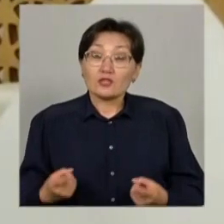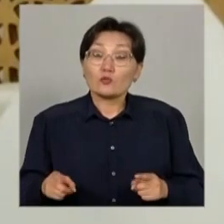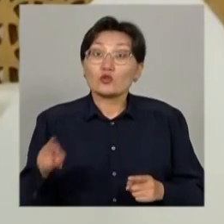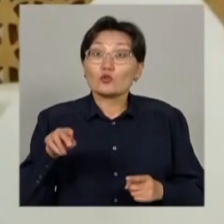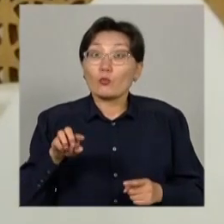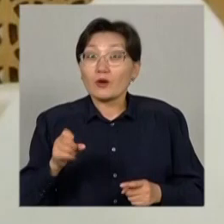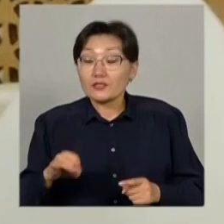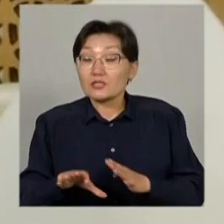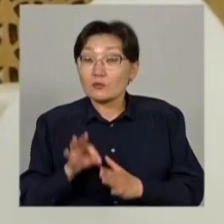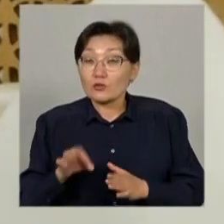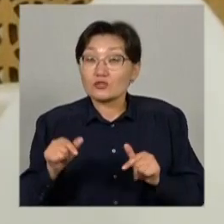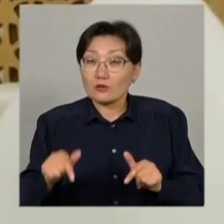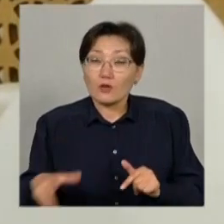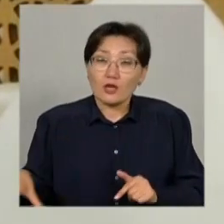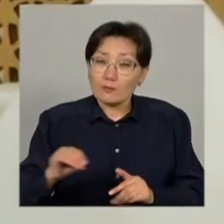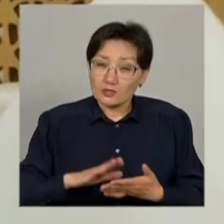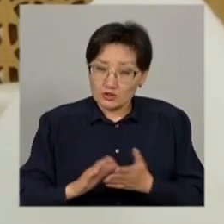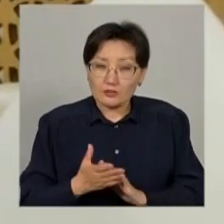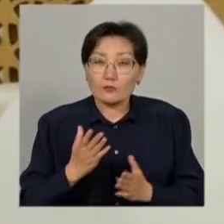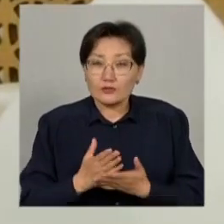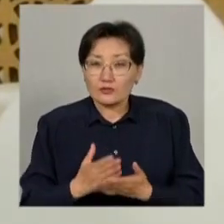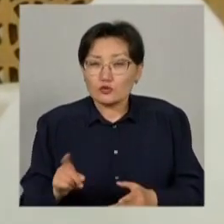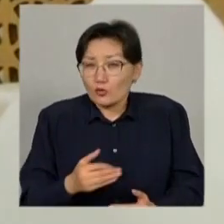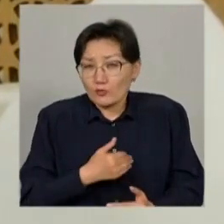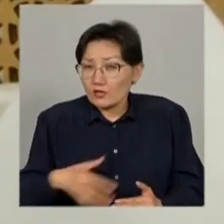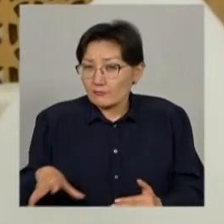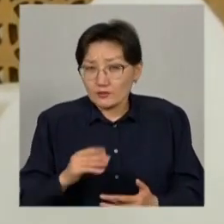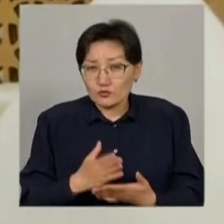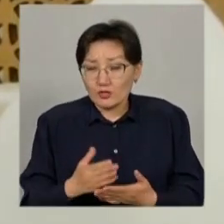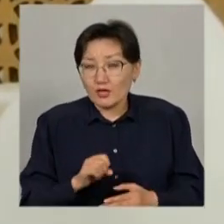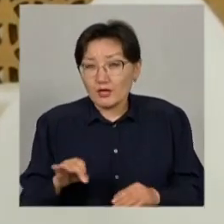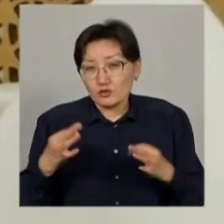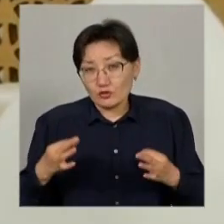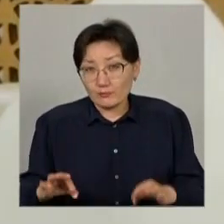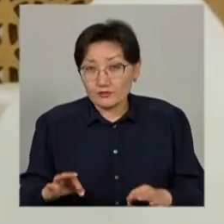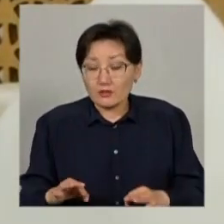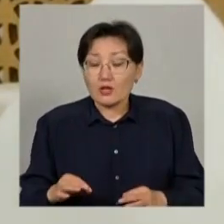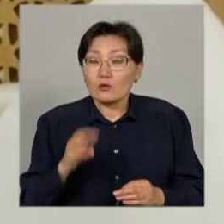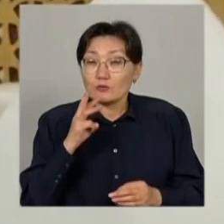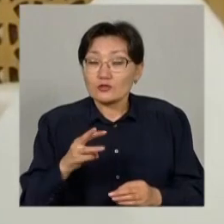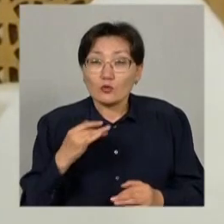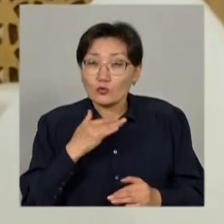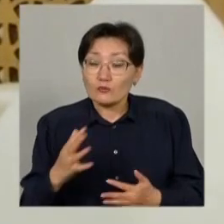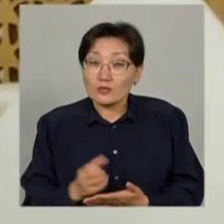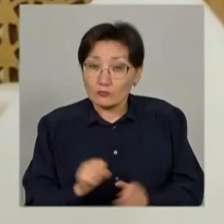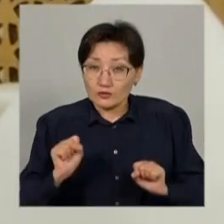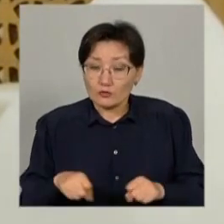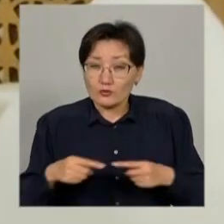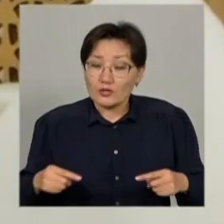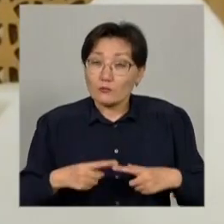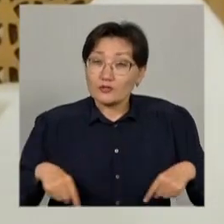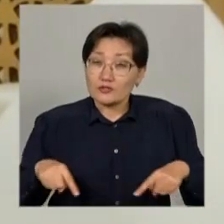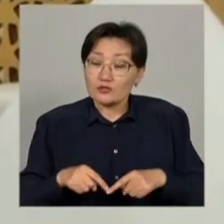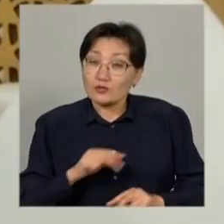Неліктен Дубайды таңдадым? Мұнда барлық жағдай жасалған. Не қалайсыз, бәрі бар, әрі қол жетімді. Табысты да көбірек табасың. Түрлі ортада жұмыс